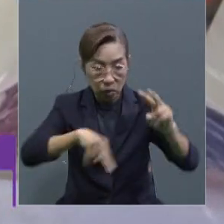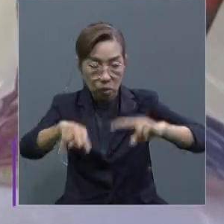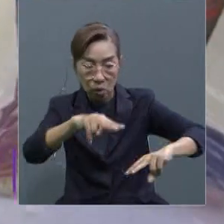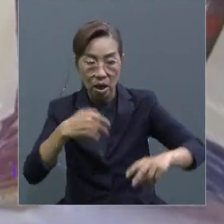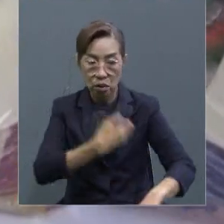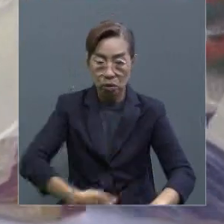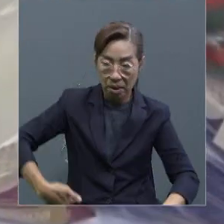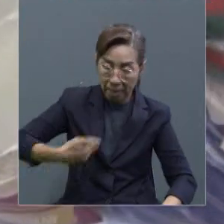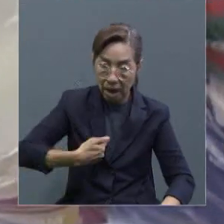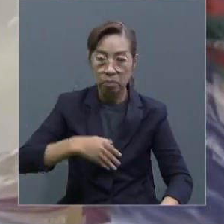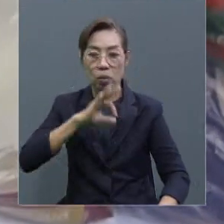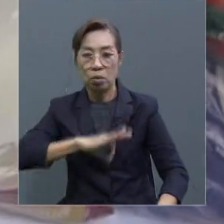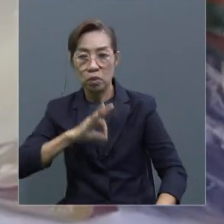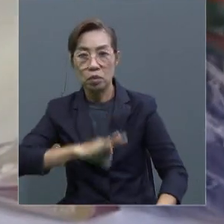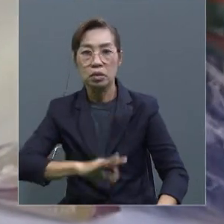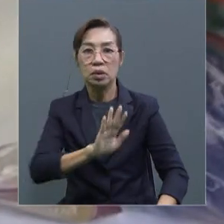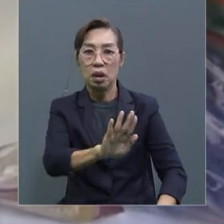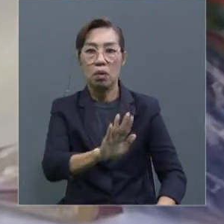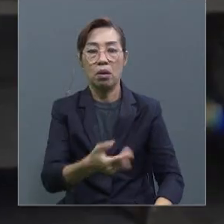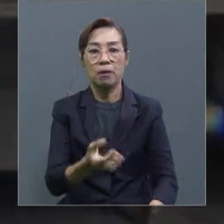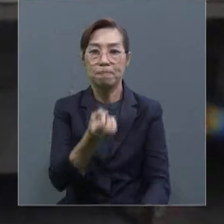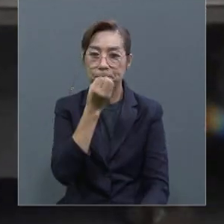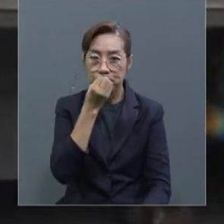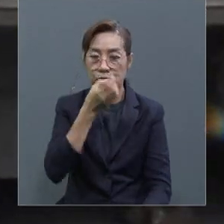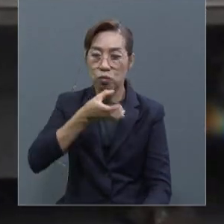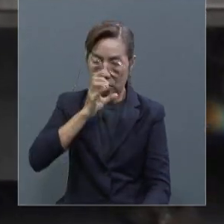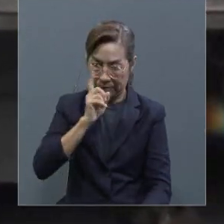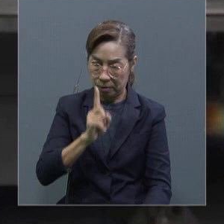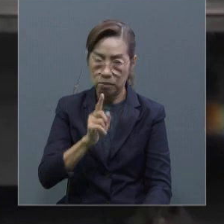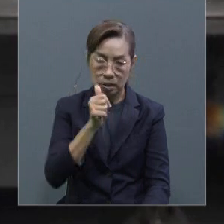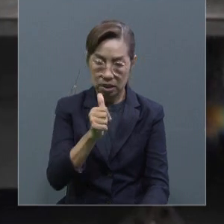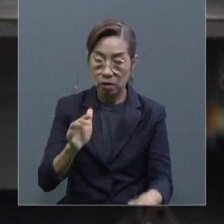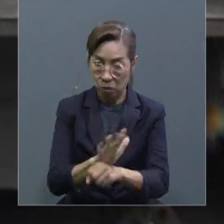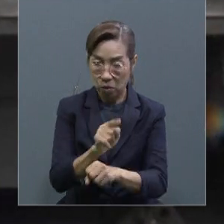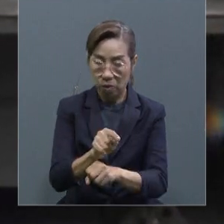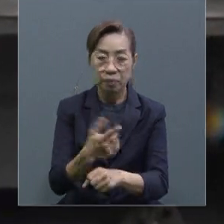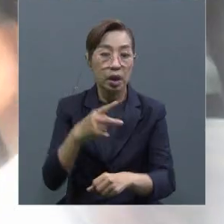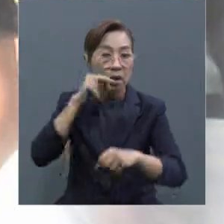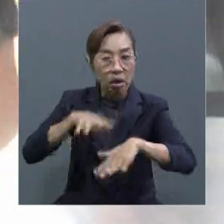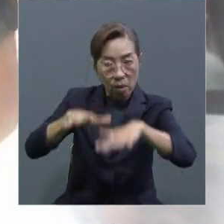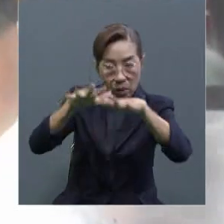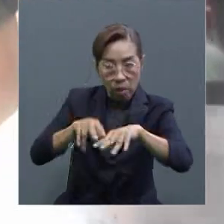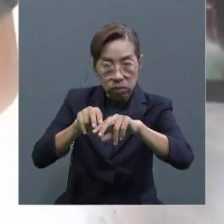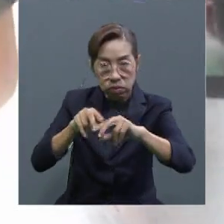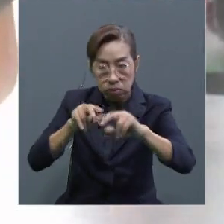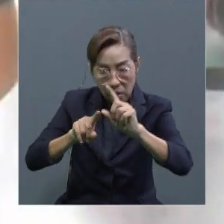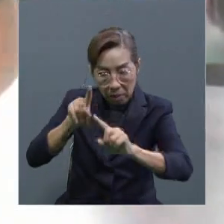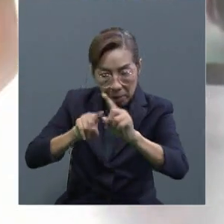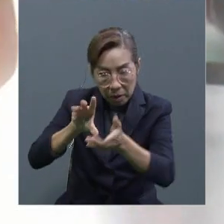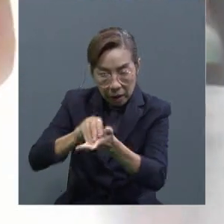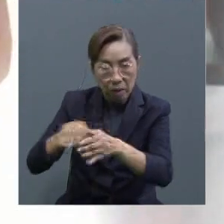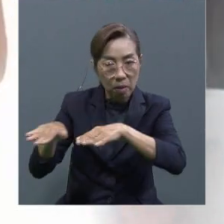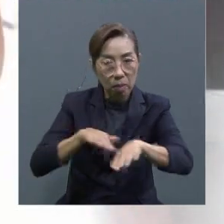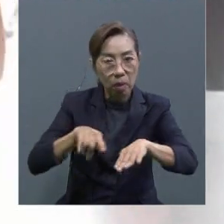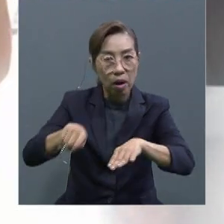สุขภาพกายสุขภาพจิตอาหารการกินเนี่ยต้องให้ดีที่สุดนะครับแล้วก็ติดตามสถานการณ์น้ำอย่างต่อเนื่องเพื่อเตรียมความ